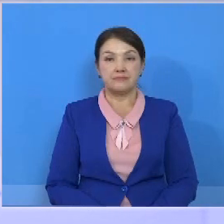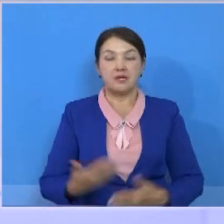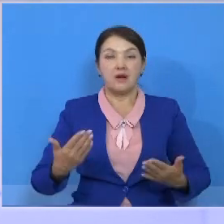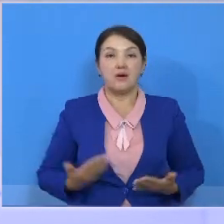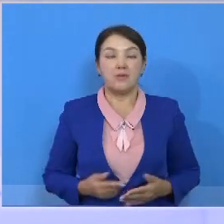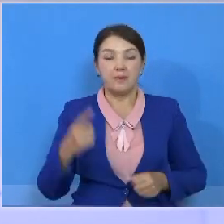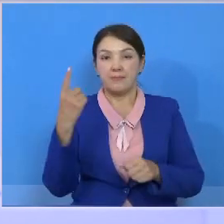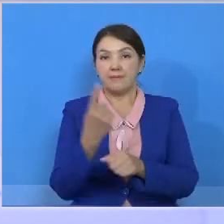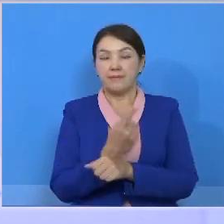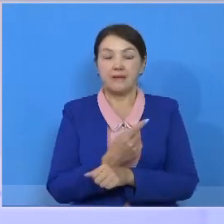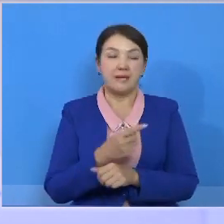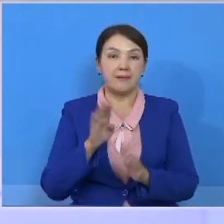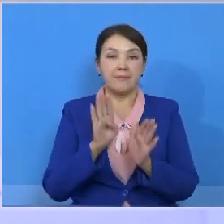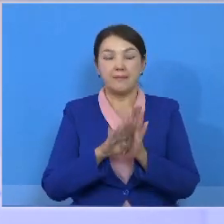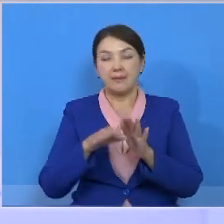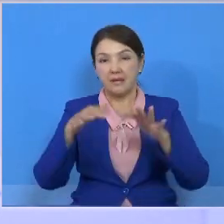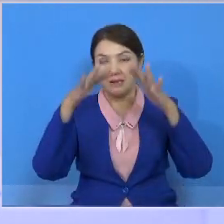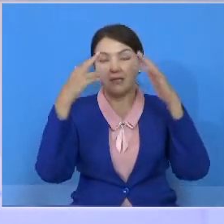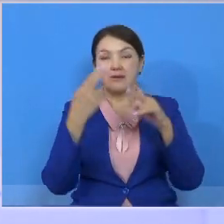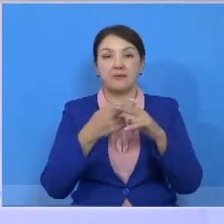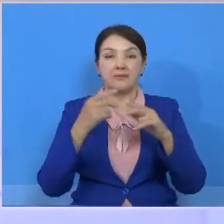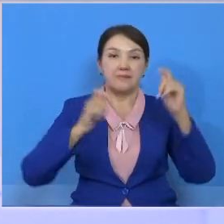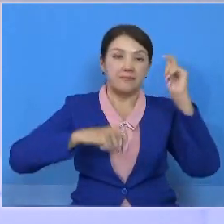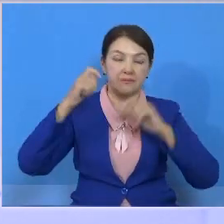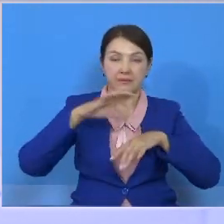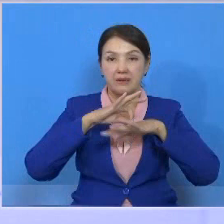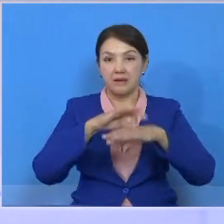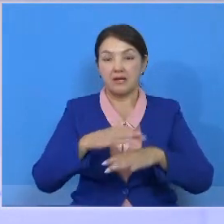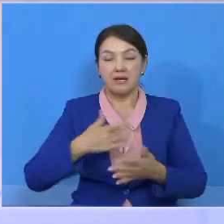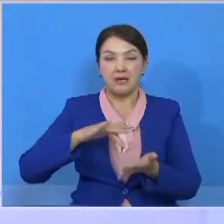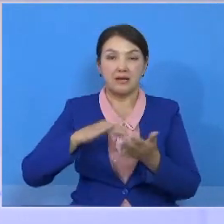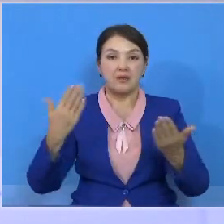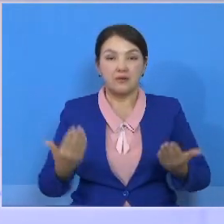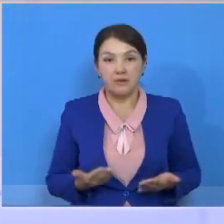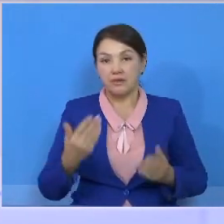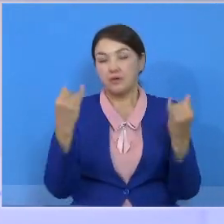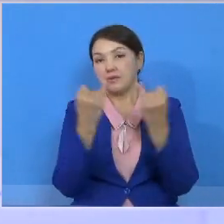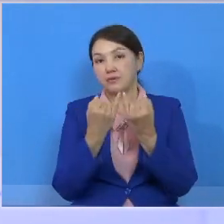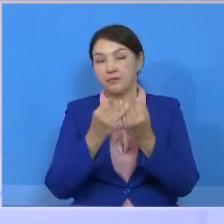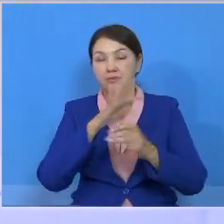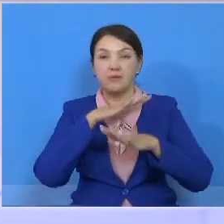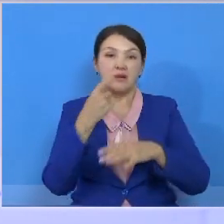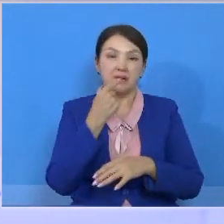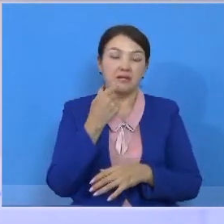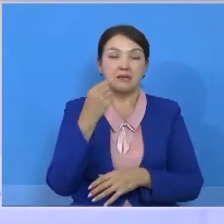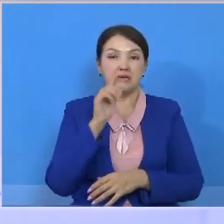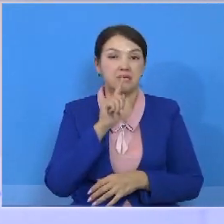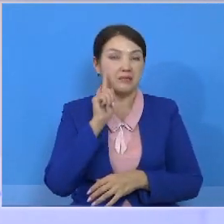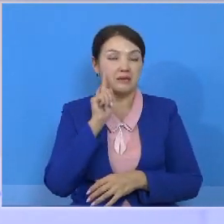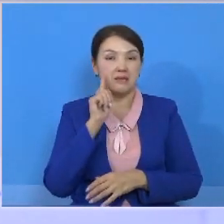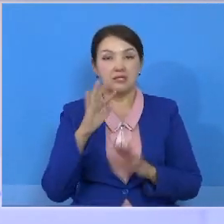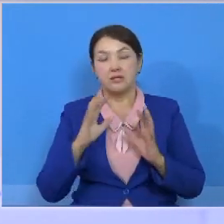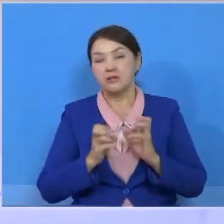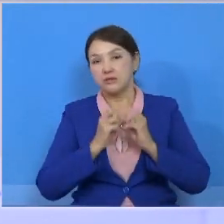Өңірде алғаш рет шексіз аспан әуе шарлары фестивалі өтті. Қала тұрғындары мен қонақтары көкке қалықтаған қызылды-жасылды шарлардың